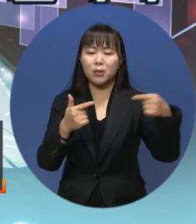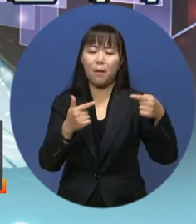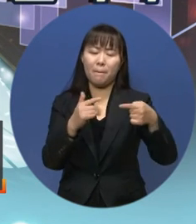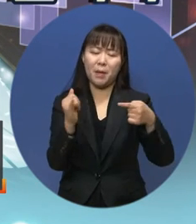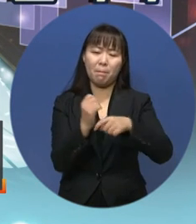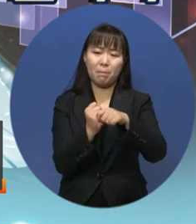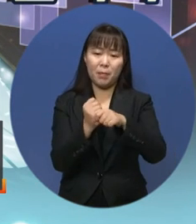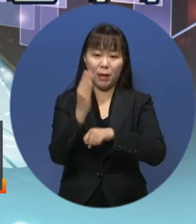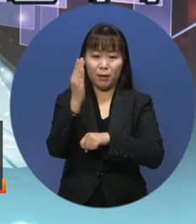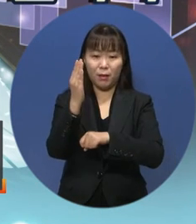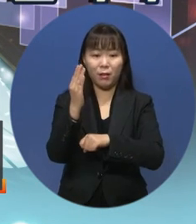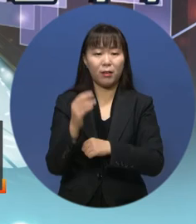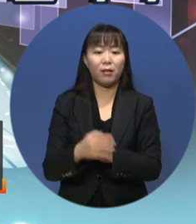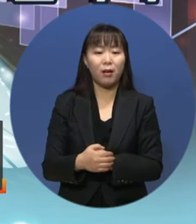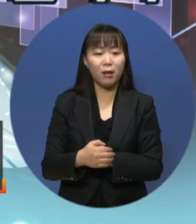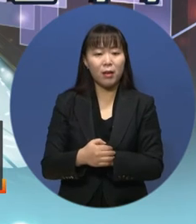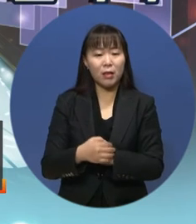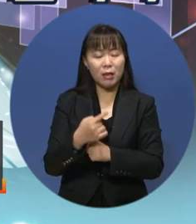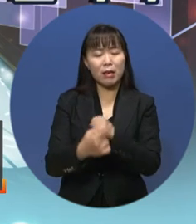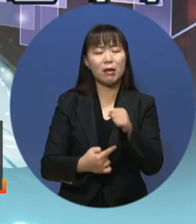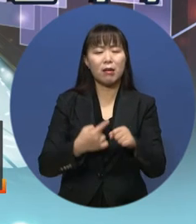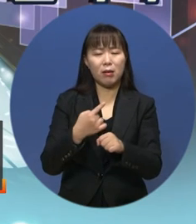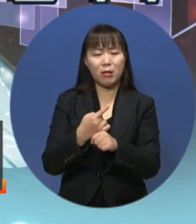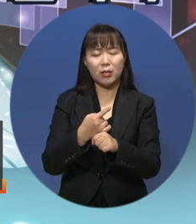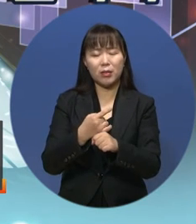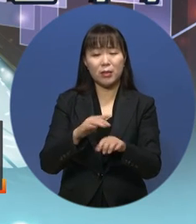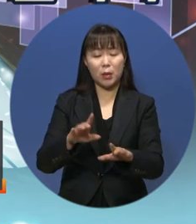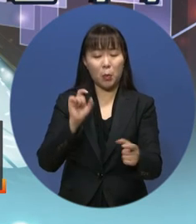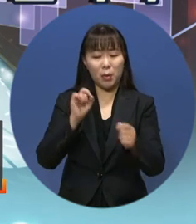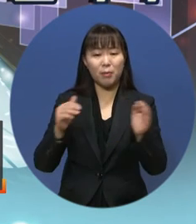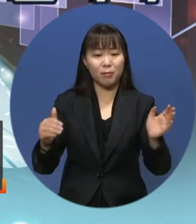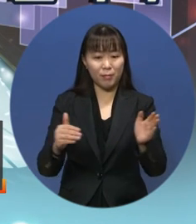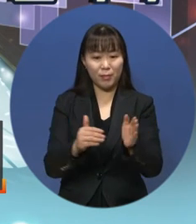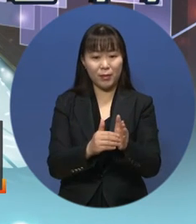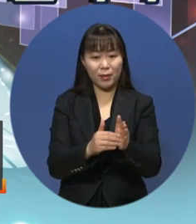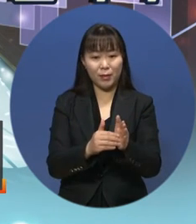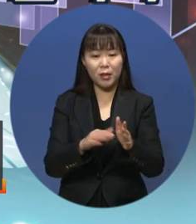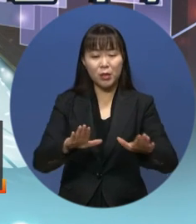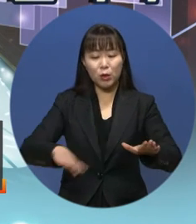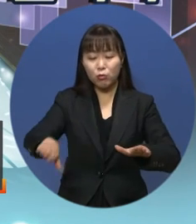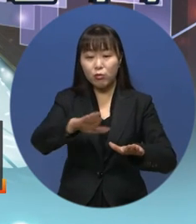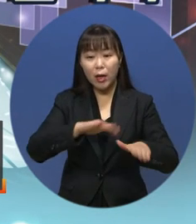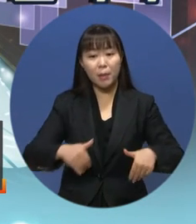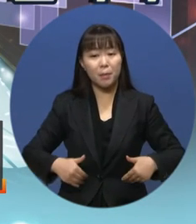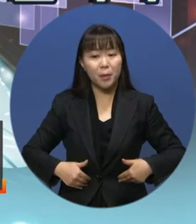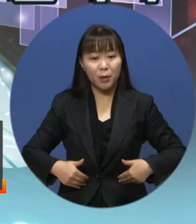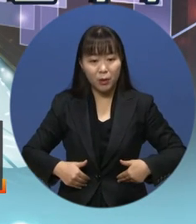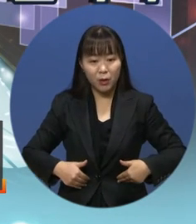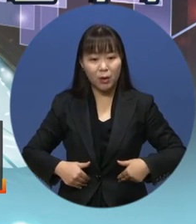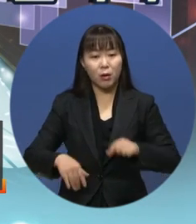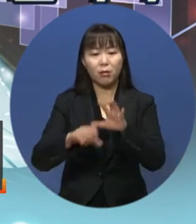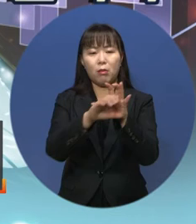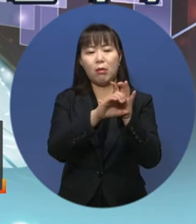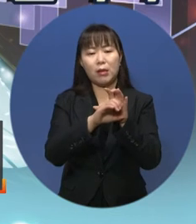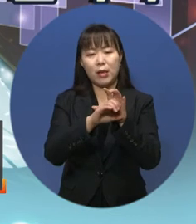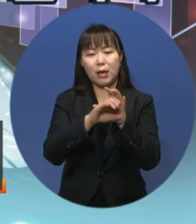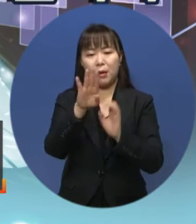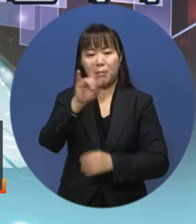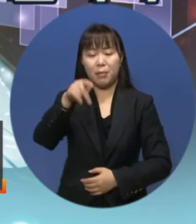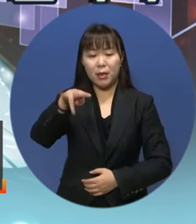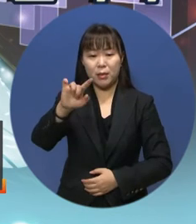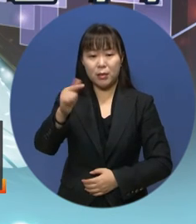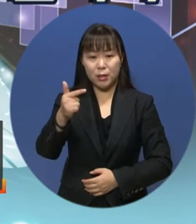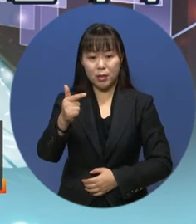명씩 늘어나고 있는 가운데 한 해를 마감하는군요. 지금 우리에게 시급한 것은 코로나